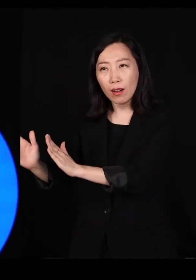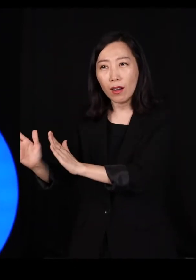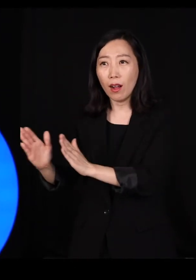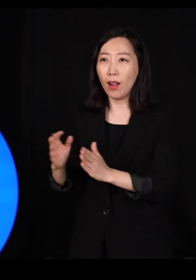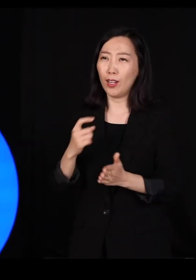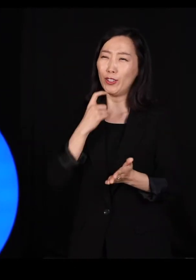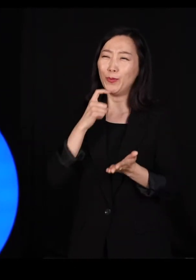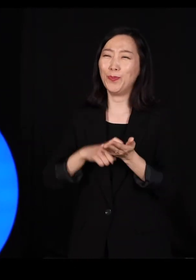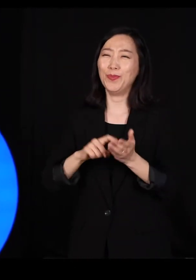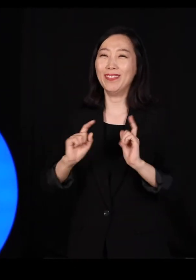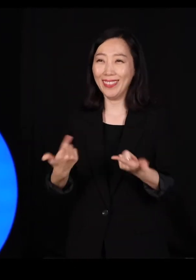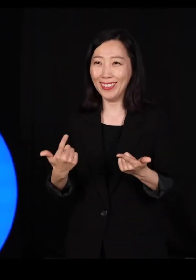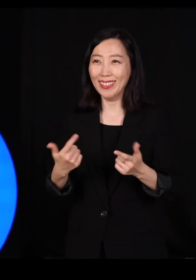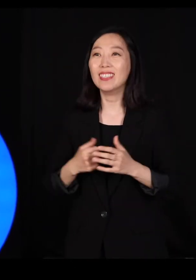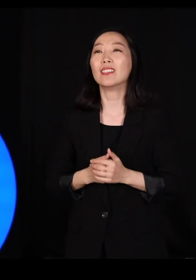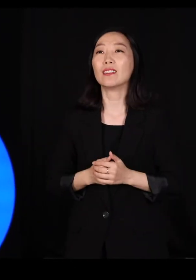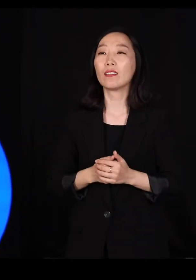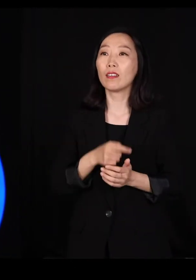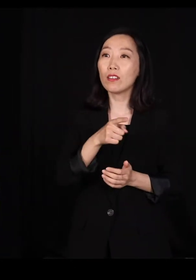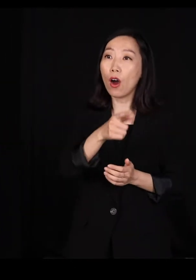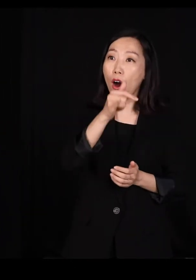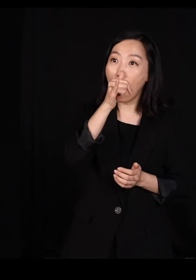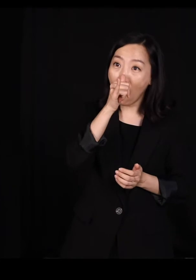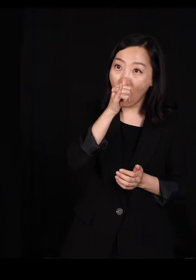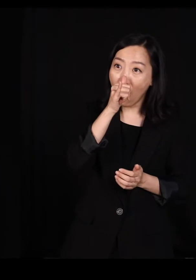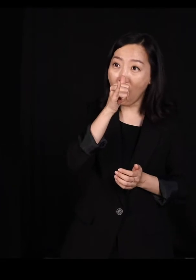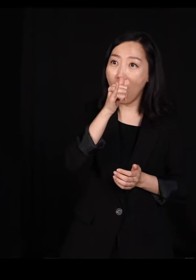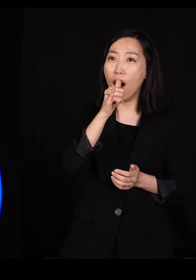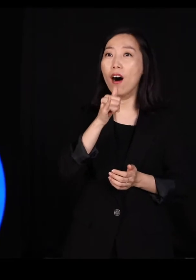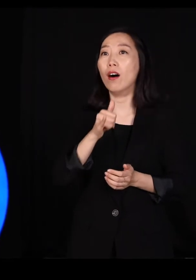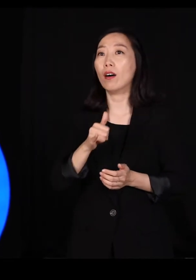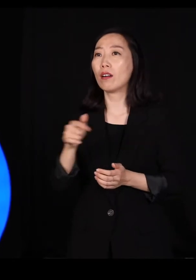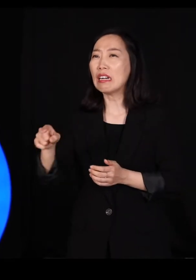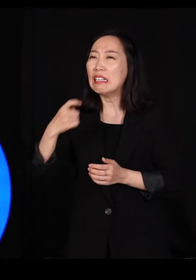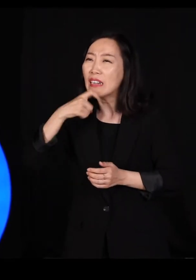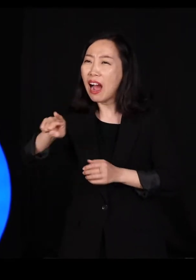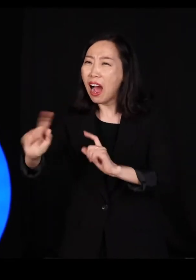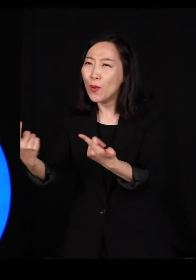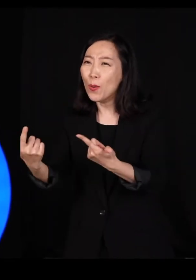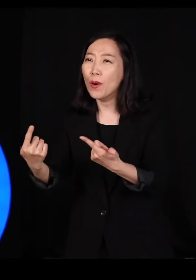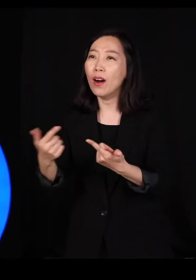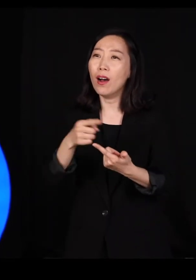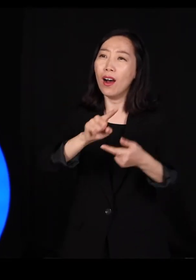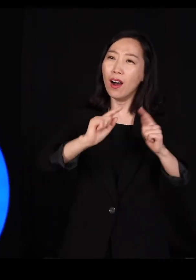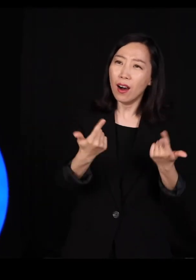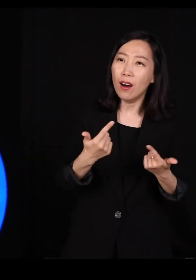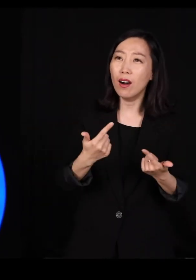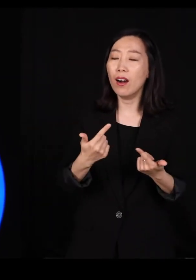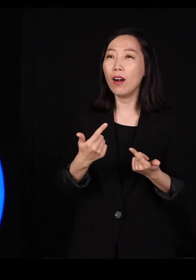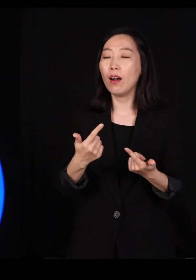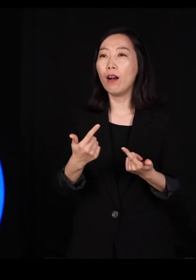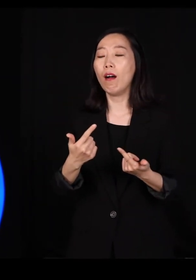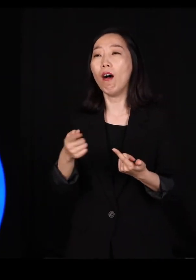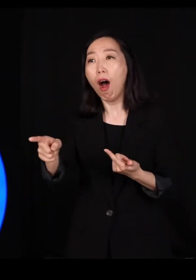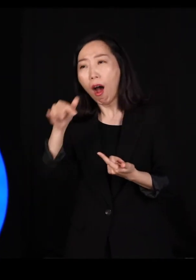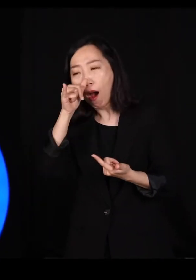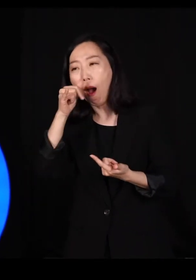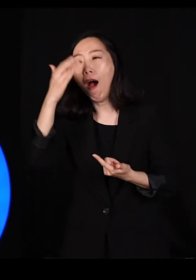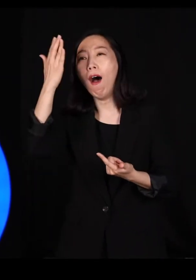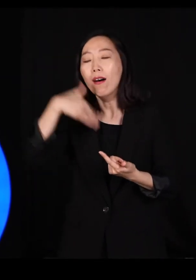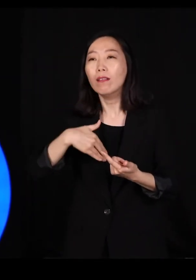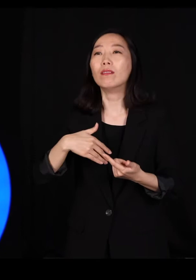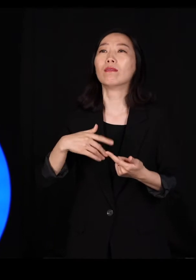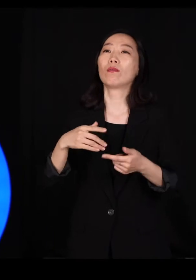이게 없을 수는 없거든요. 그걸 가지고 있되 이게 다는 아니야. 다른 것도 있을 수 있어라는 그런 유연성을 갖는